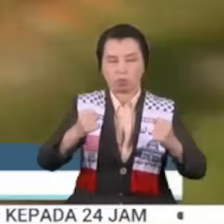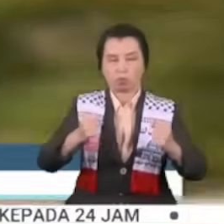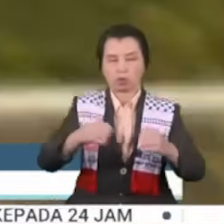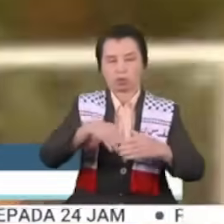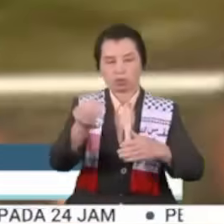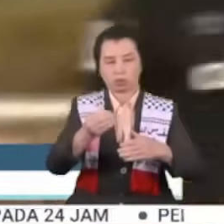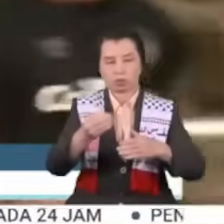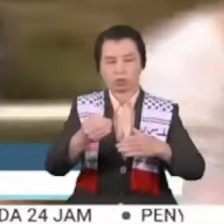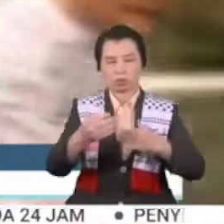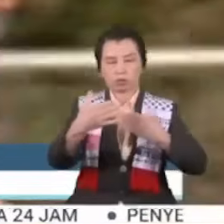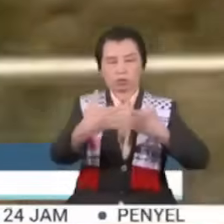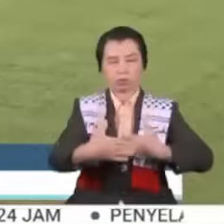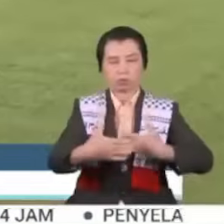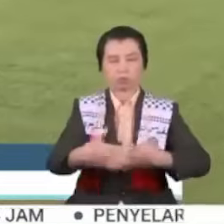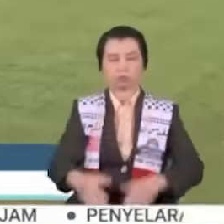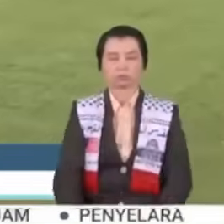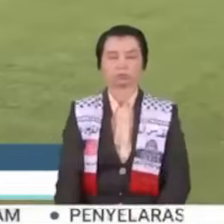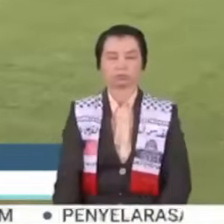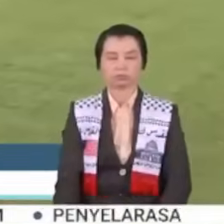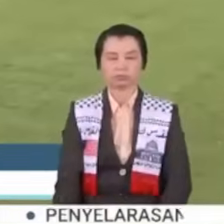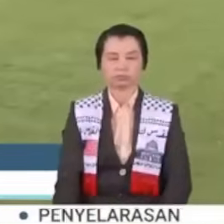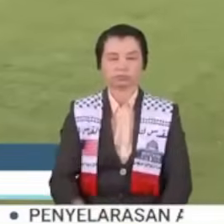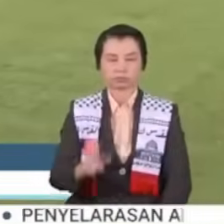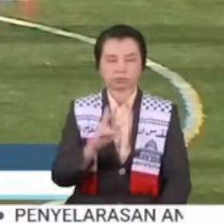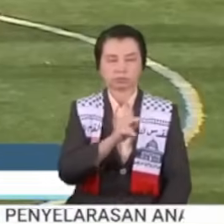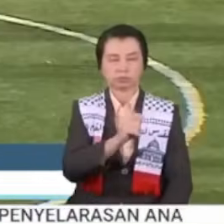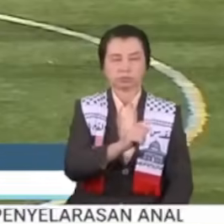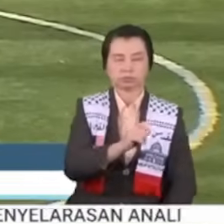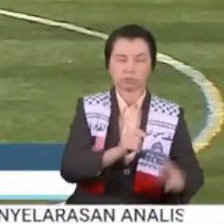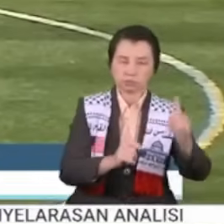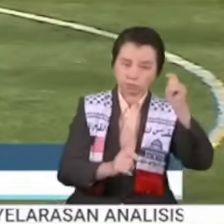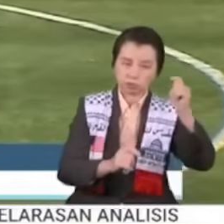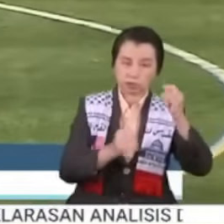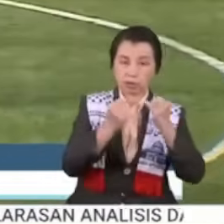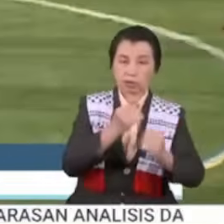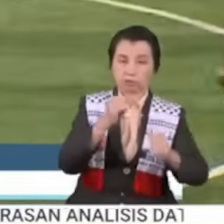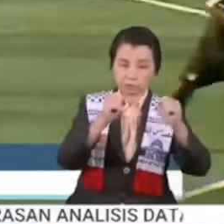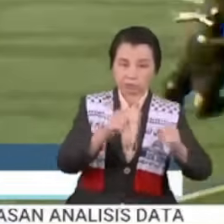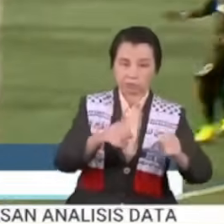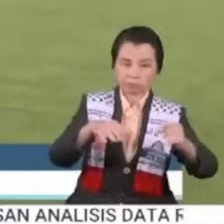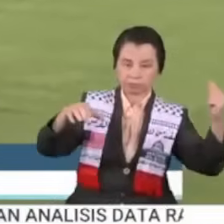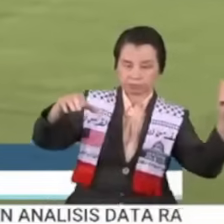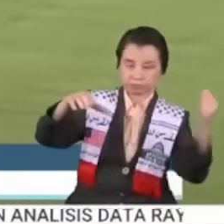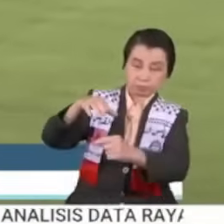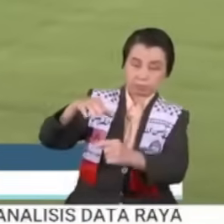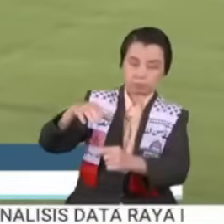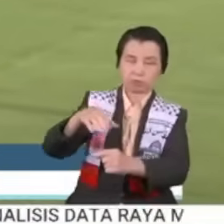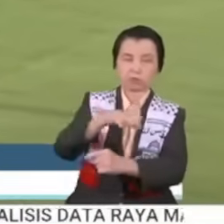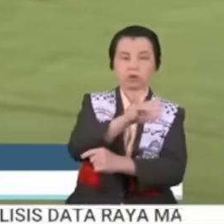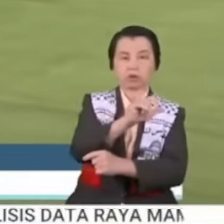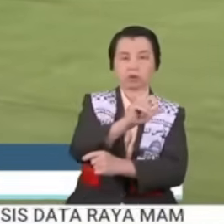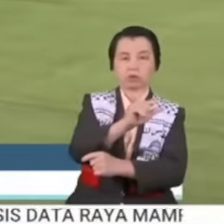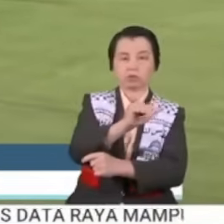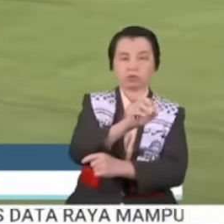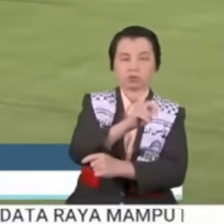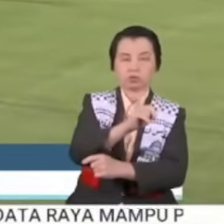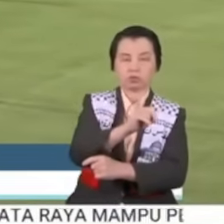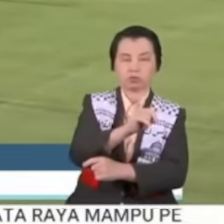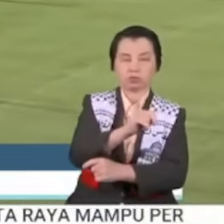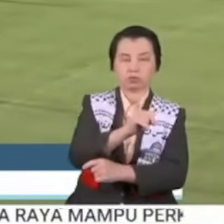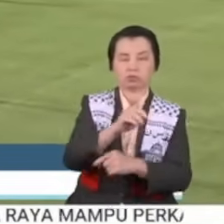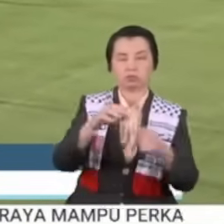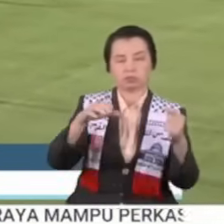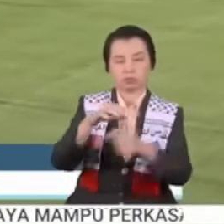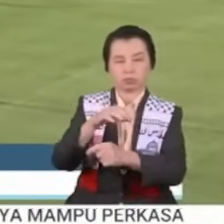luar kotak penalti Griffin mcdaniel TFC pula akhirnya berjaya merapatkan jurang selepas Captain stalion Laguna Matthew niras tertanduk masuk